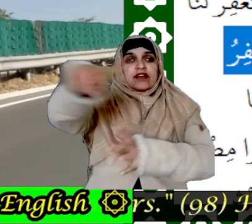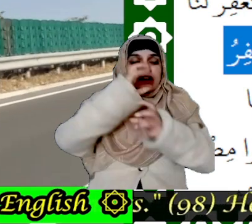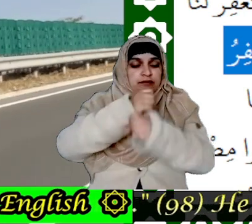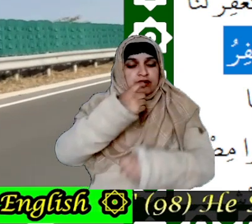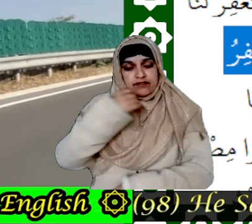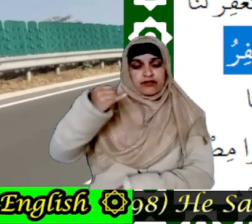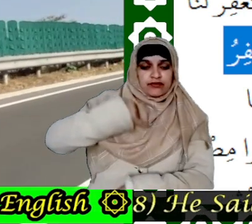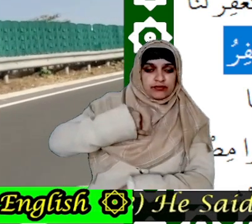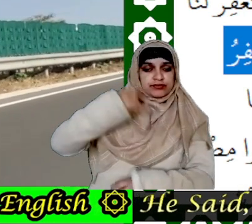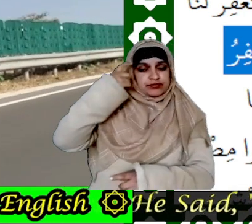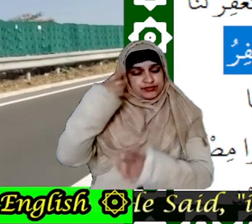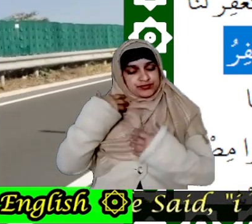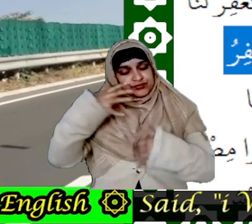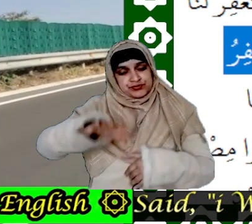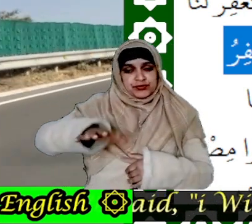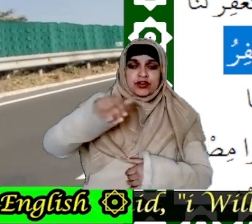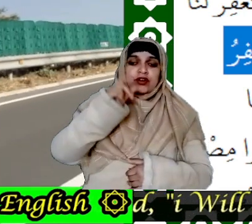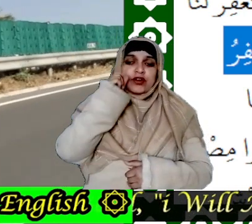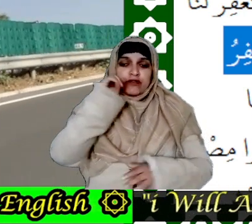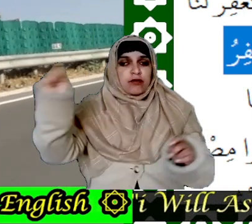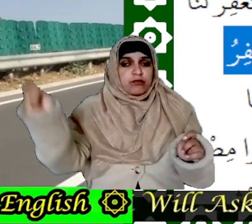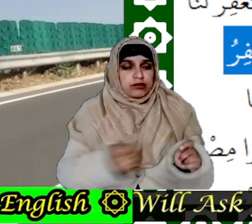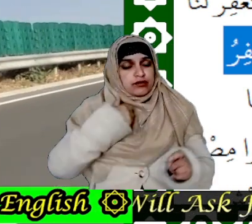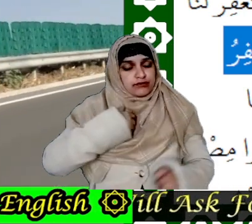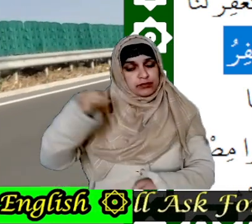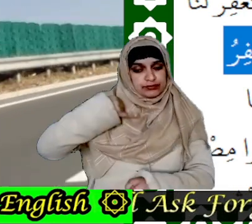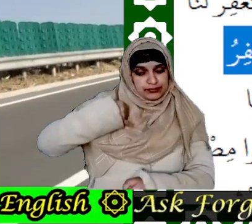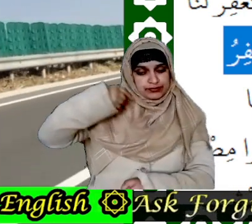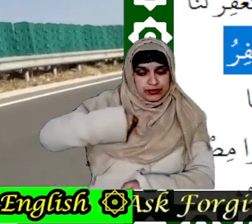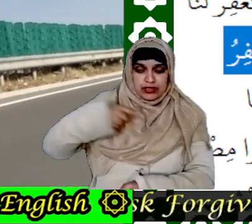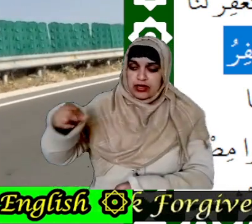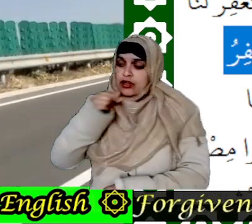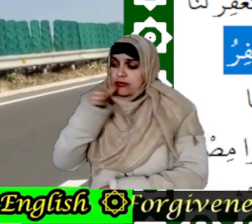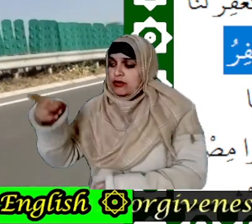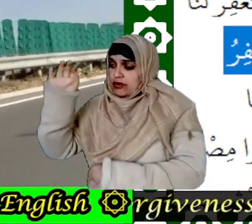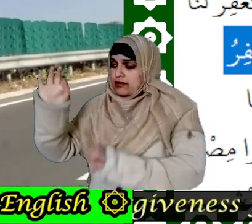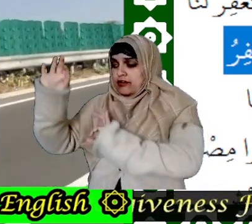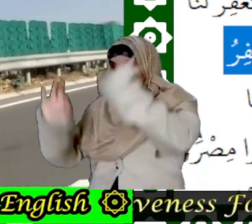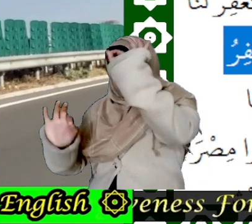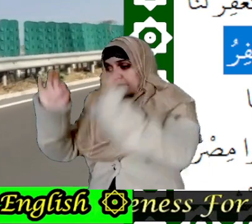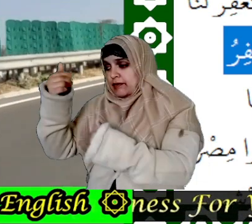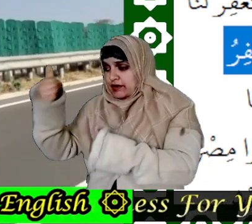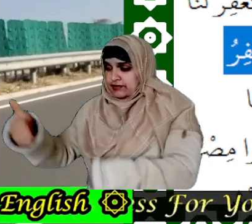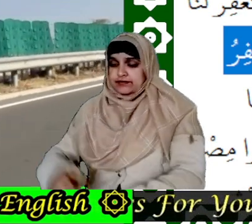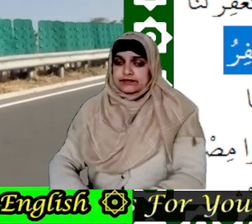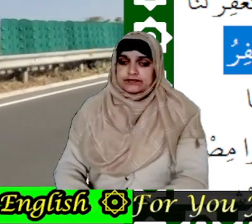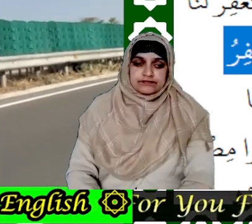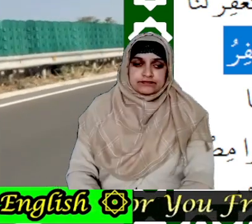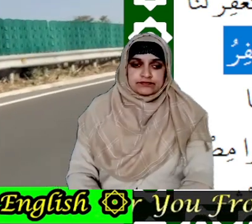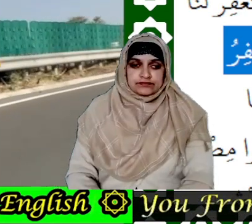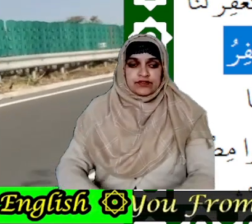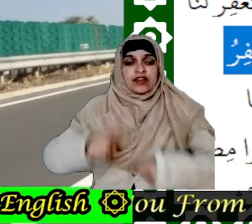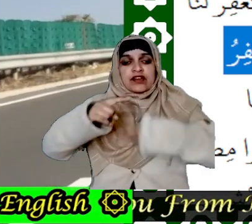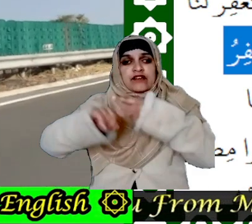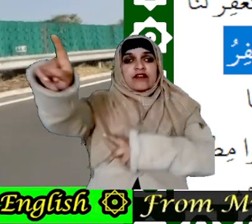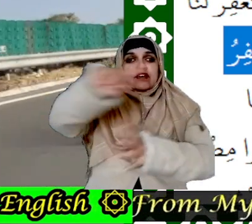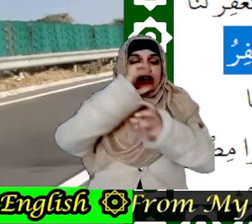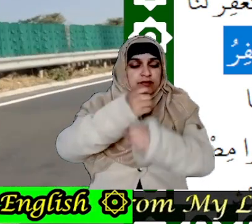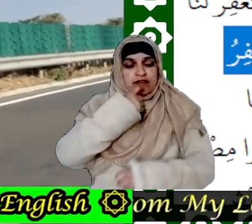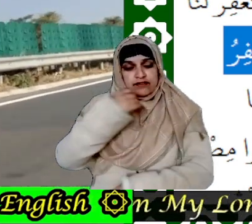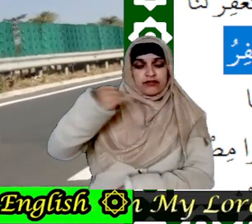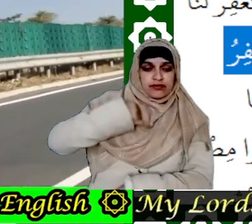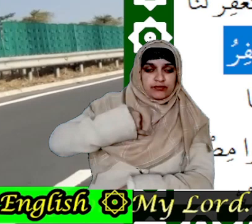خد إنه هو الغفور الرحيم ربين كبدي بلي سادي فما قدو خانتلوت